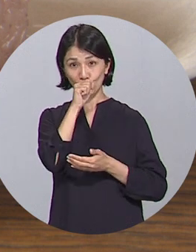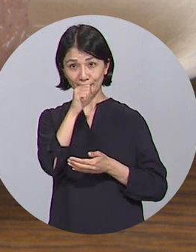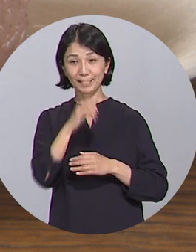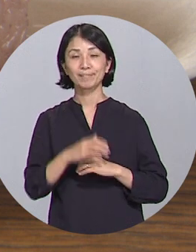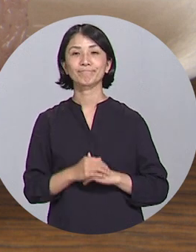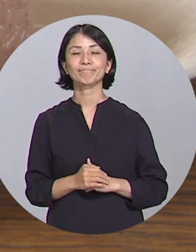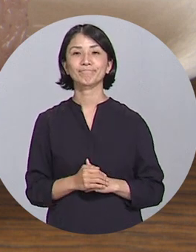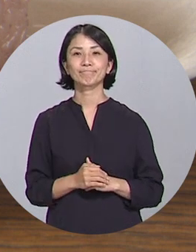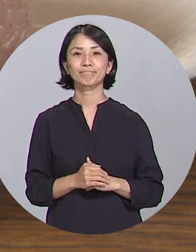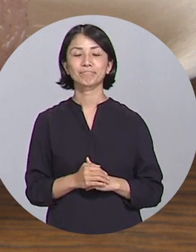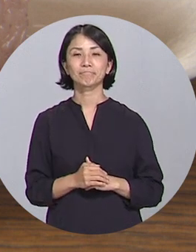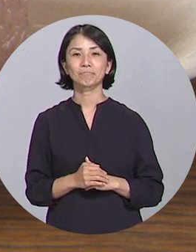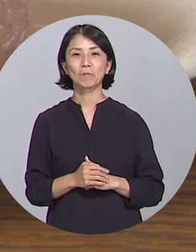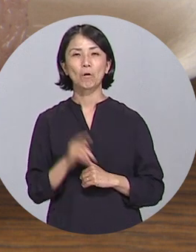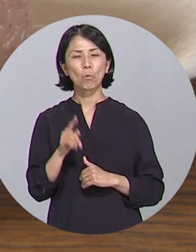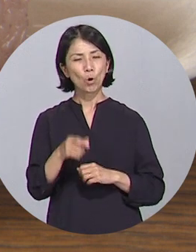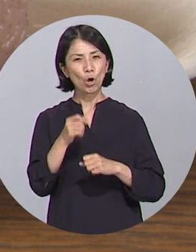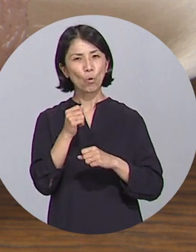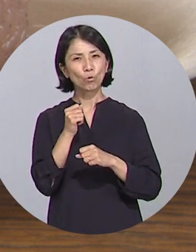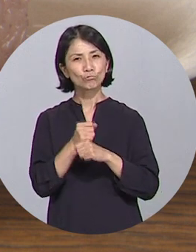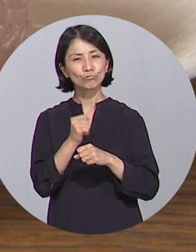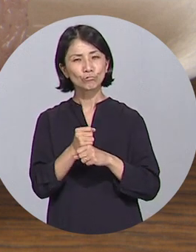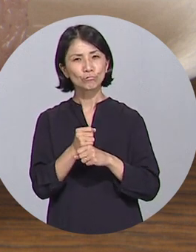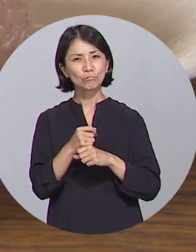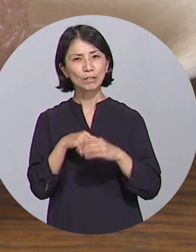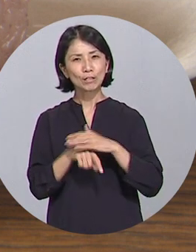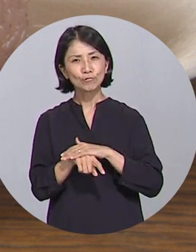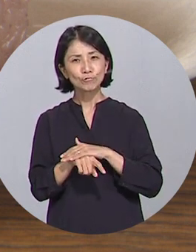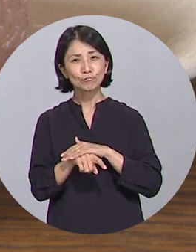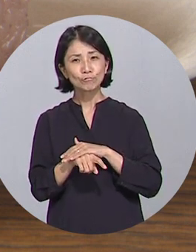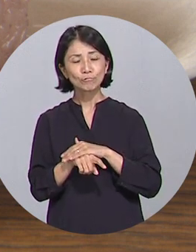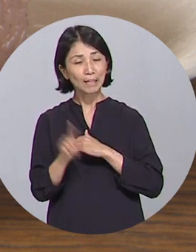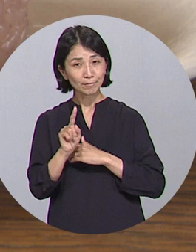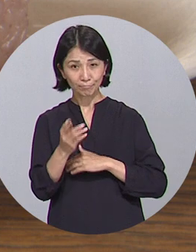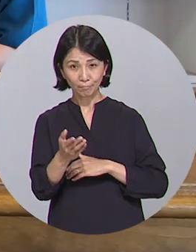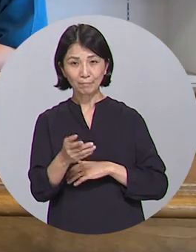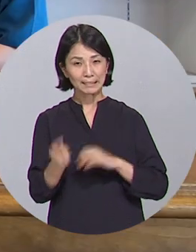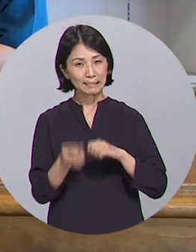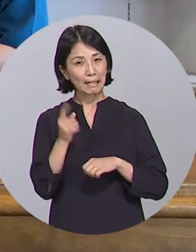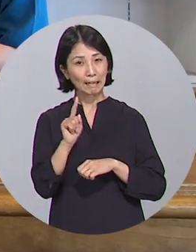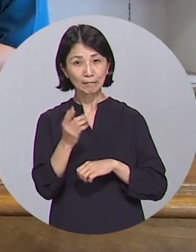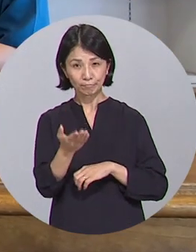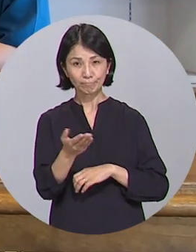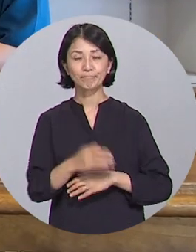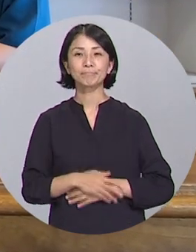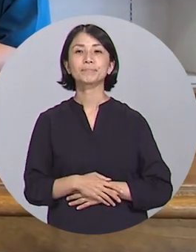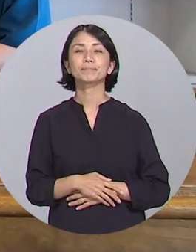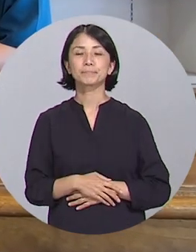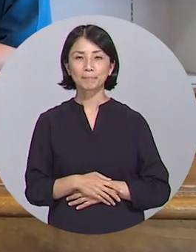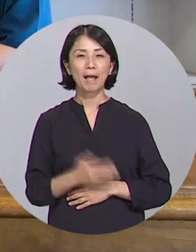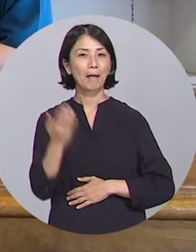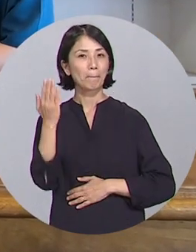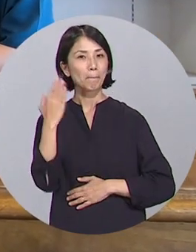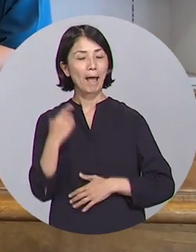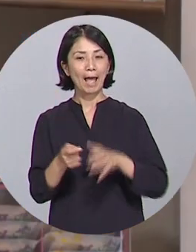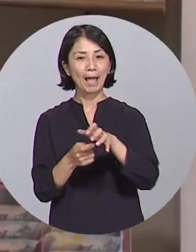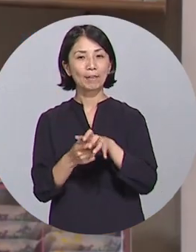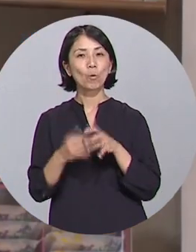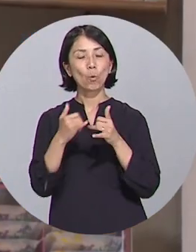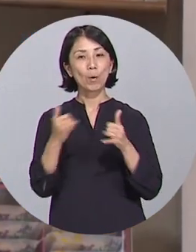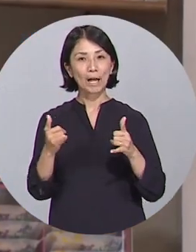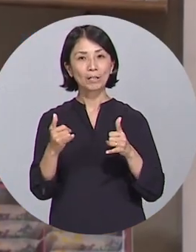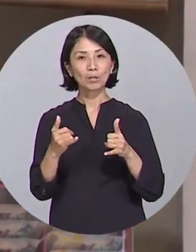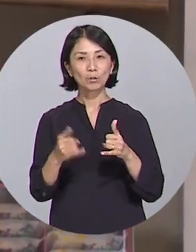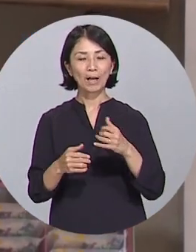とまんじゅうをこう組み合わせようっていうのはどういうところから生まれたものなんですか？ もともと農家の方々が